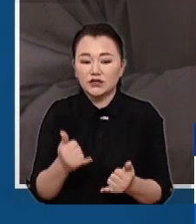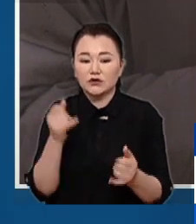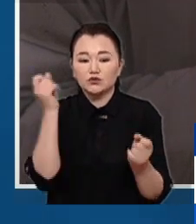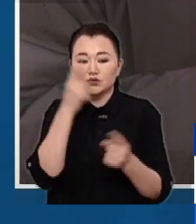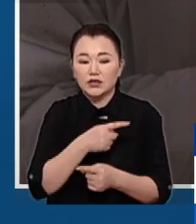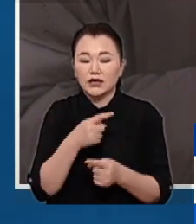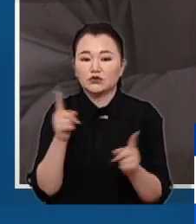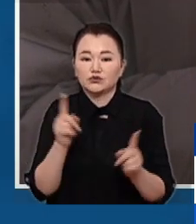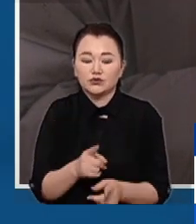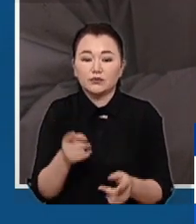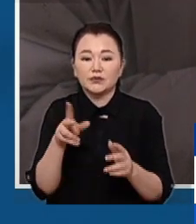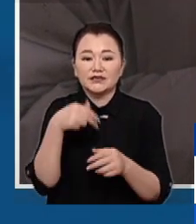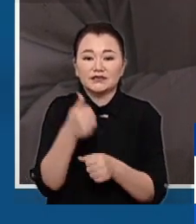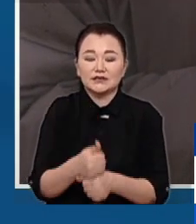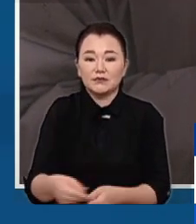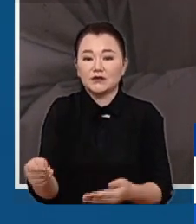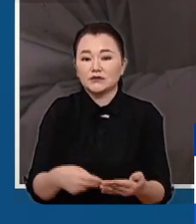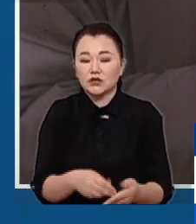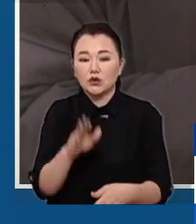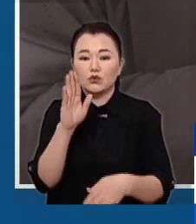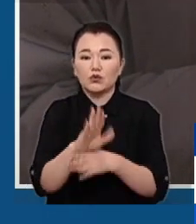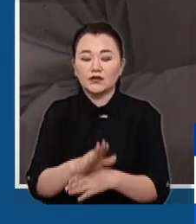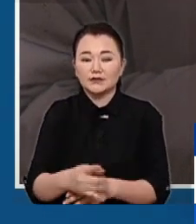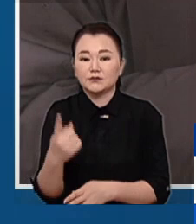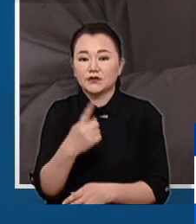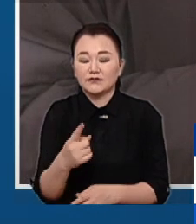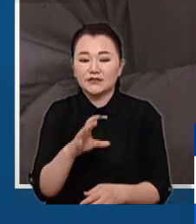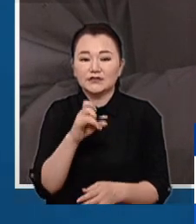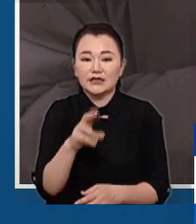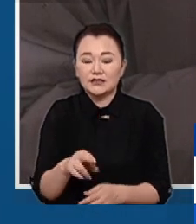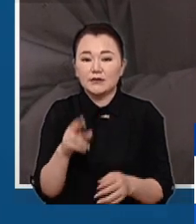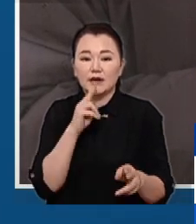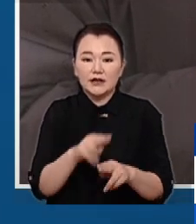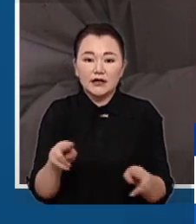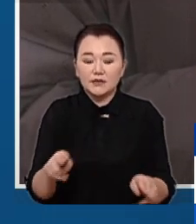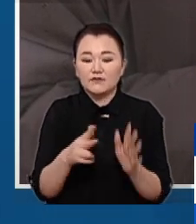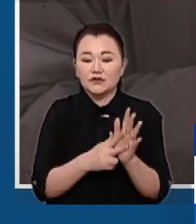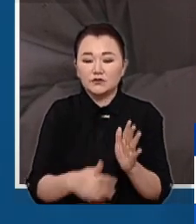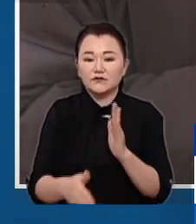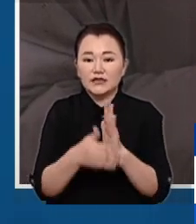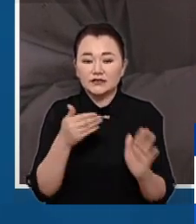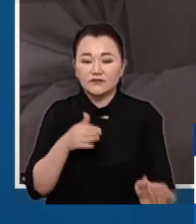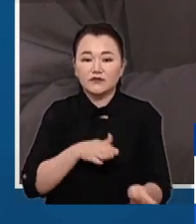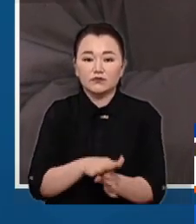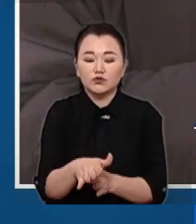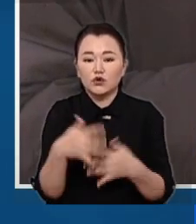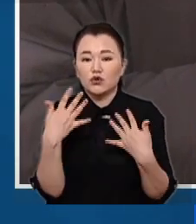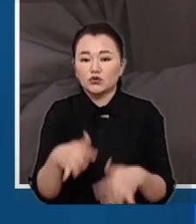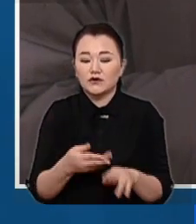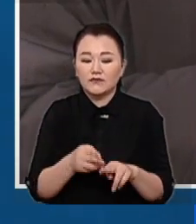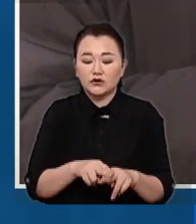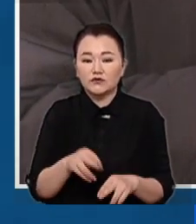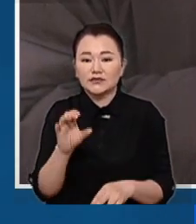стало известно, что президент подписал указ, и первая сессия парламента 8-го созыва состоится уже в